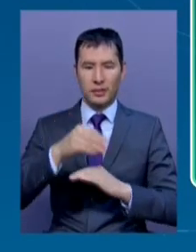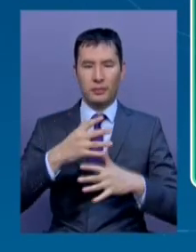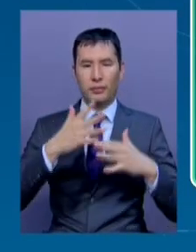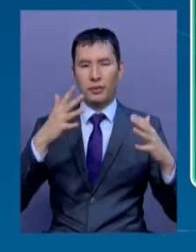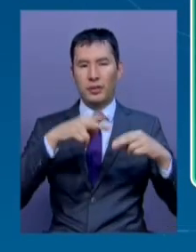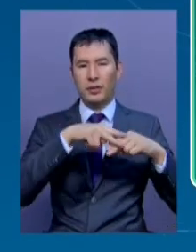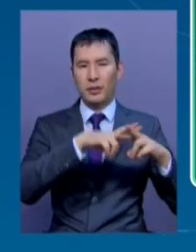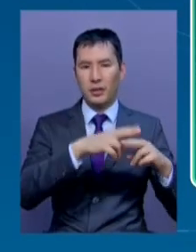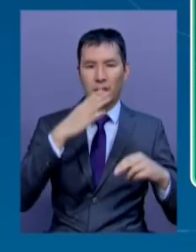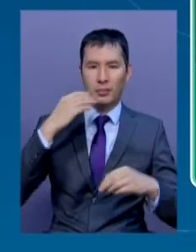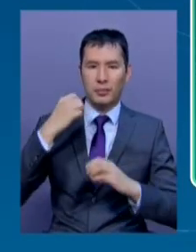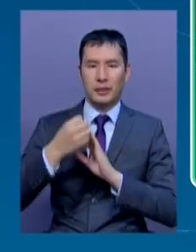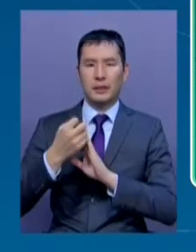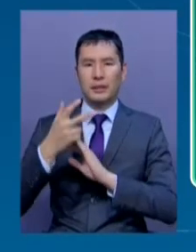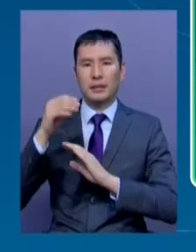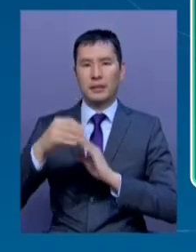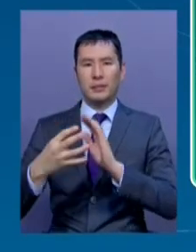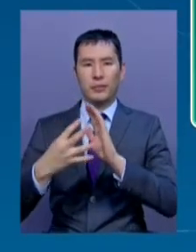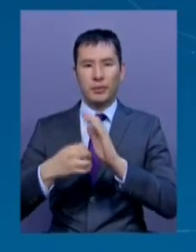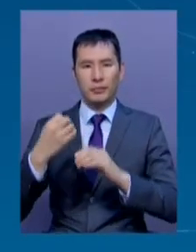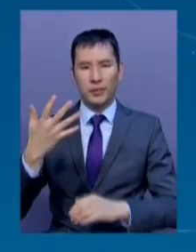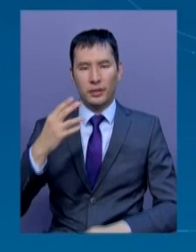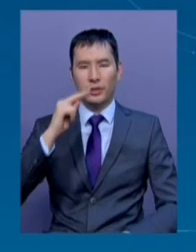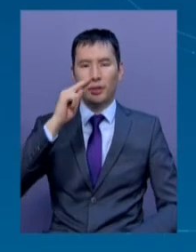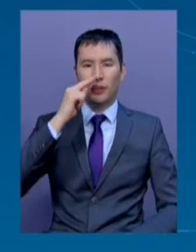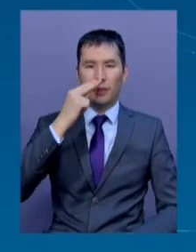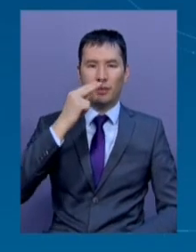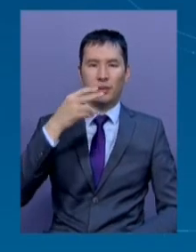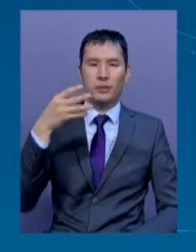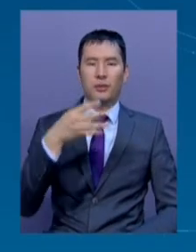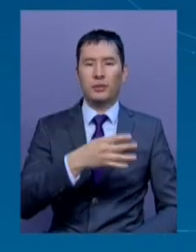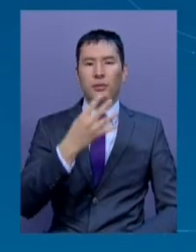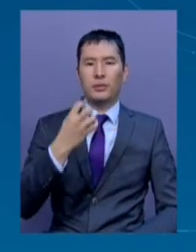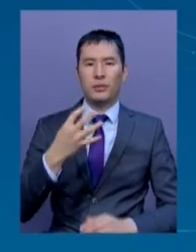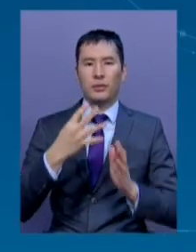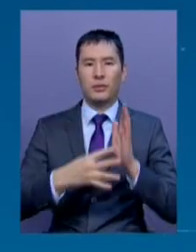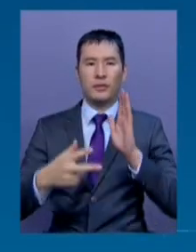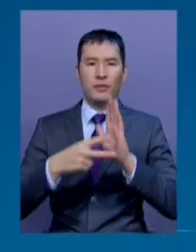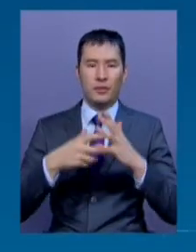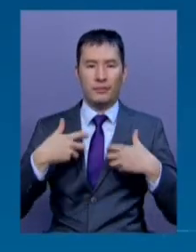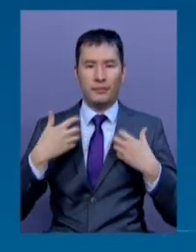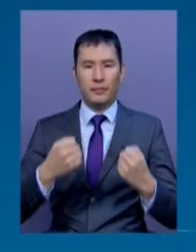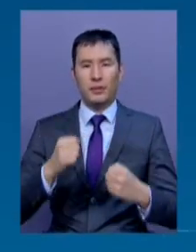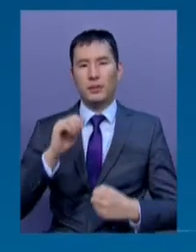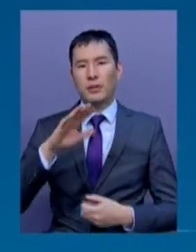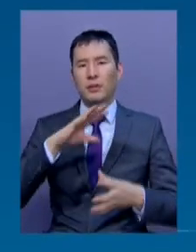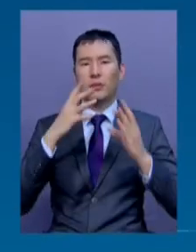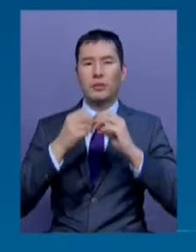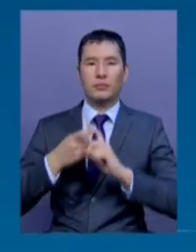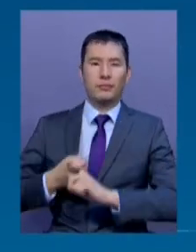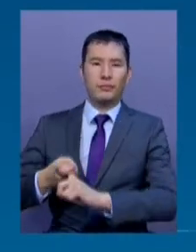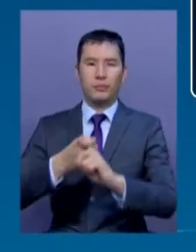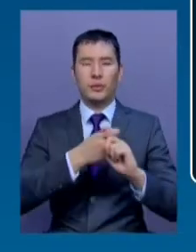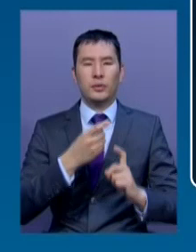болса, Алматыда 13905. Шымкент қаласында 4498 адам жазылып шыққан. Жалпы ел